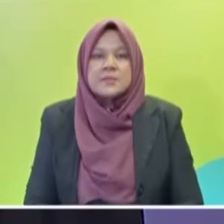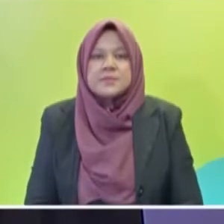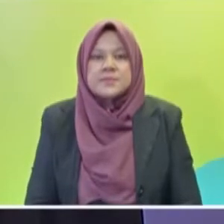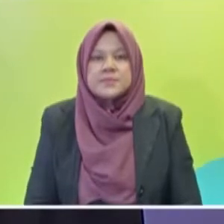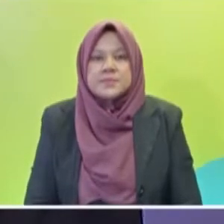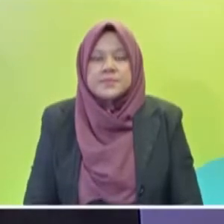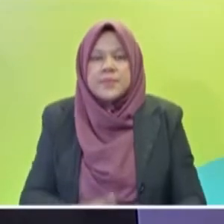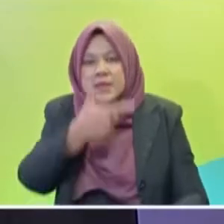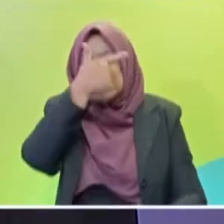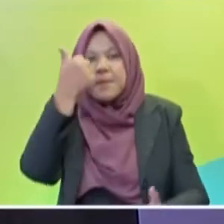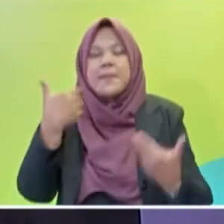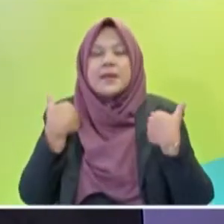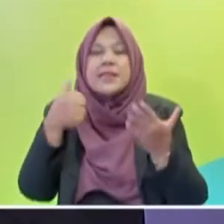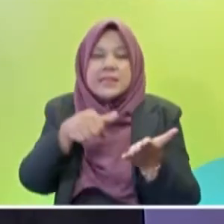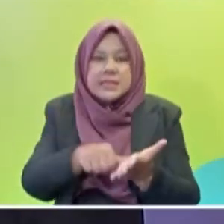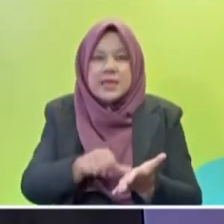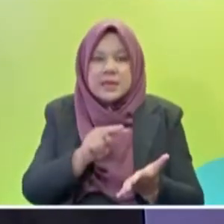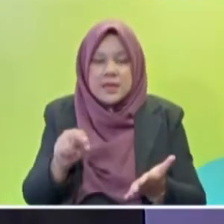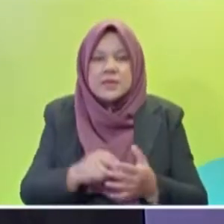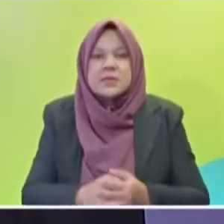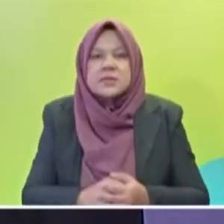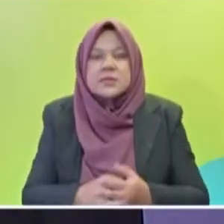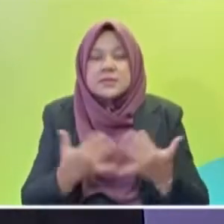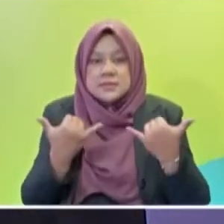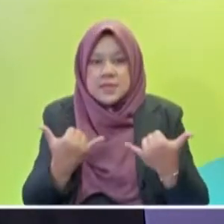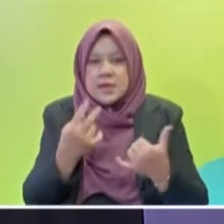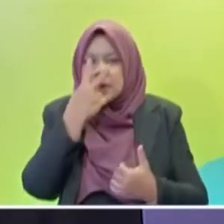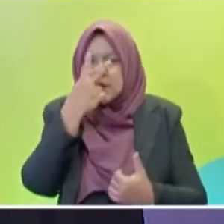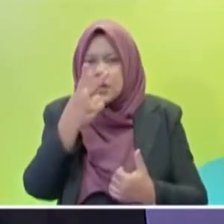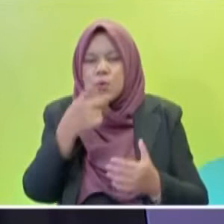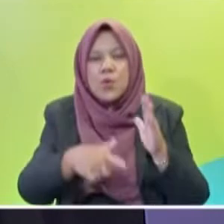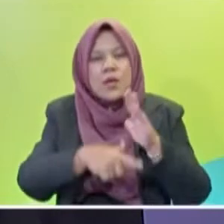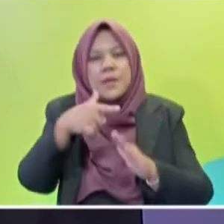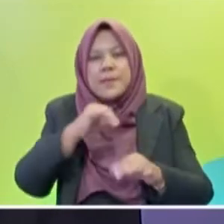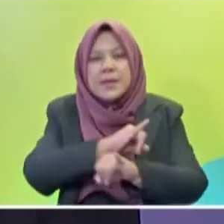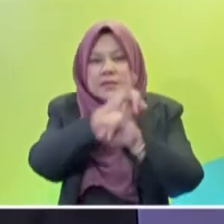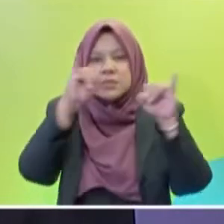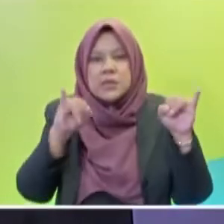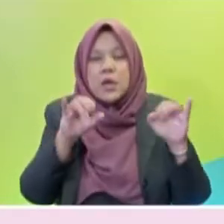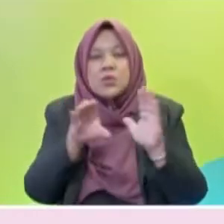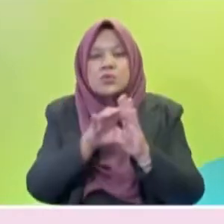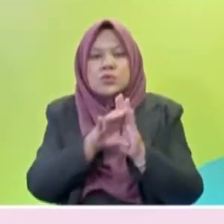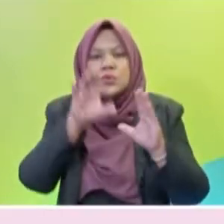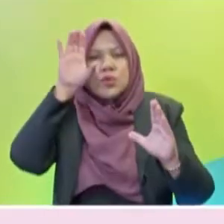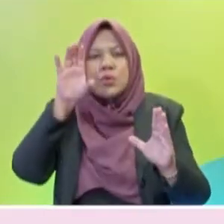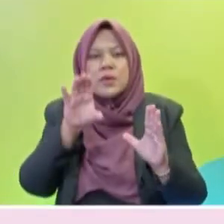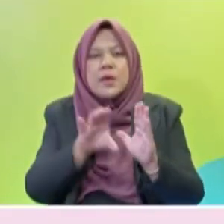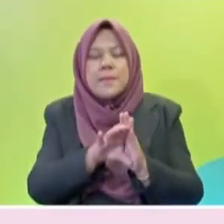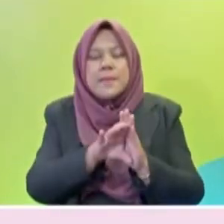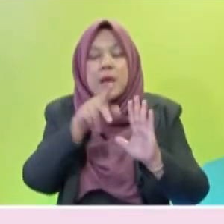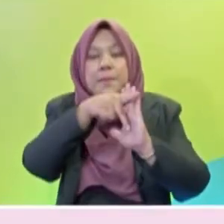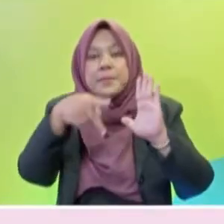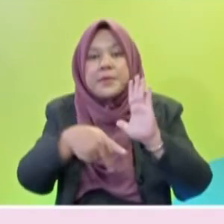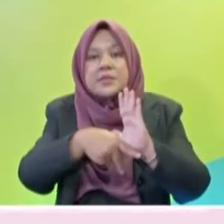karena ada cetakannya ada tekanan so kita tengok lebih jelas lagi Oke ini contoh gambar Bagaimana prinsip Pascal